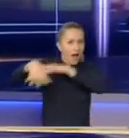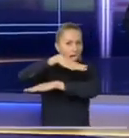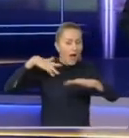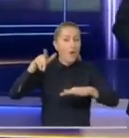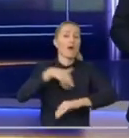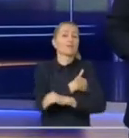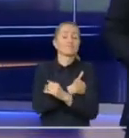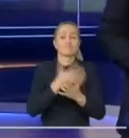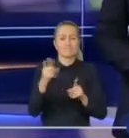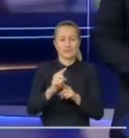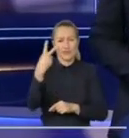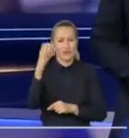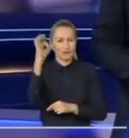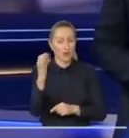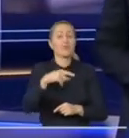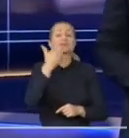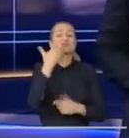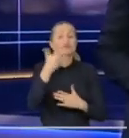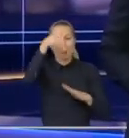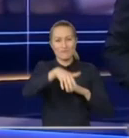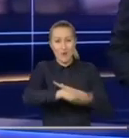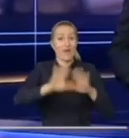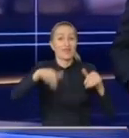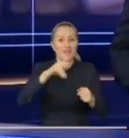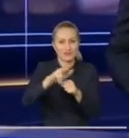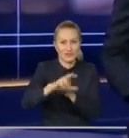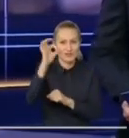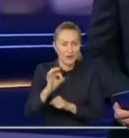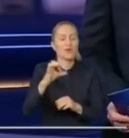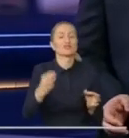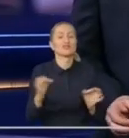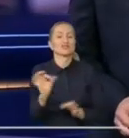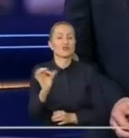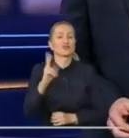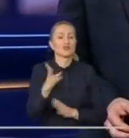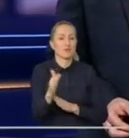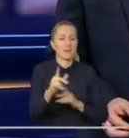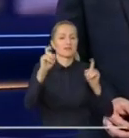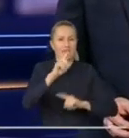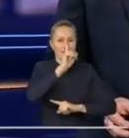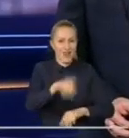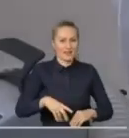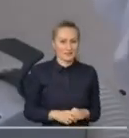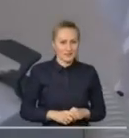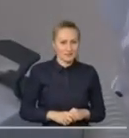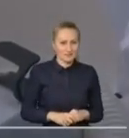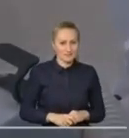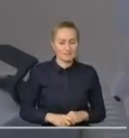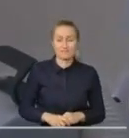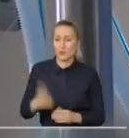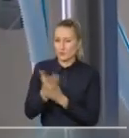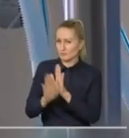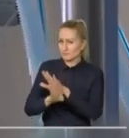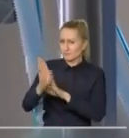2 stopni, a najcieplej na południu, tam nawet 13 stopni. Środa, 3 marca. Zaczynamy Teleekspres. Znaczny wzrost